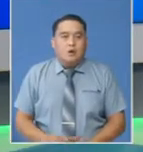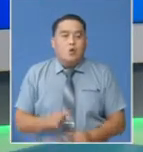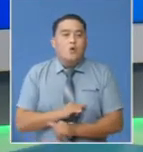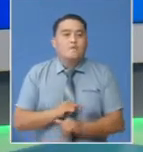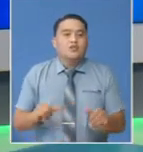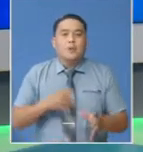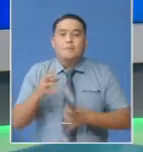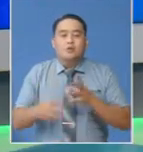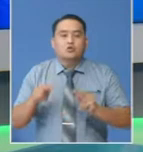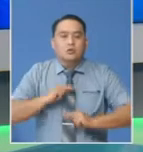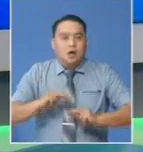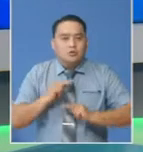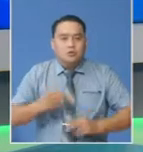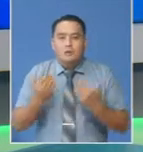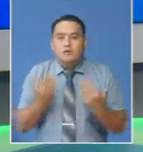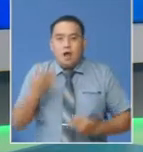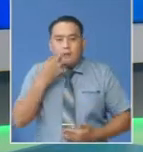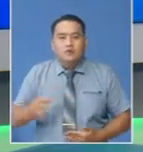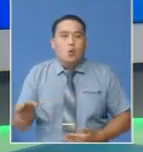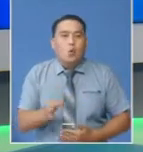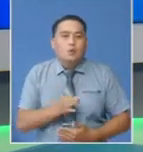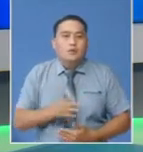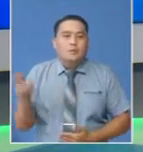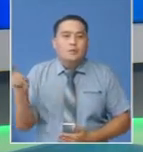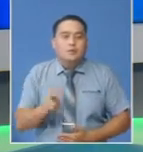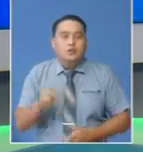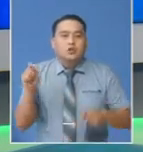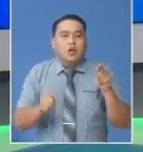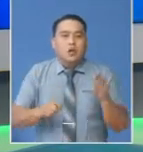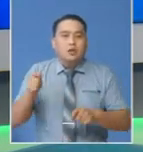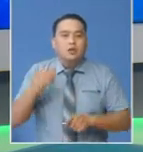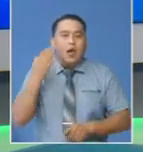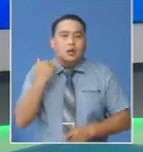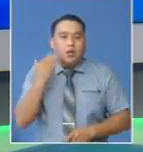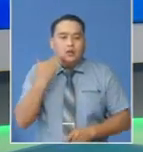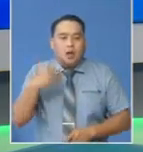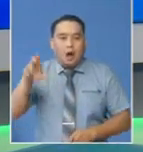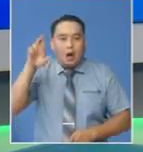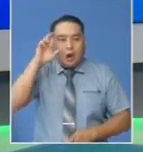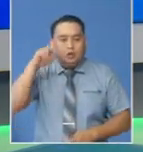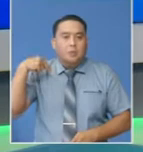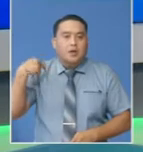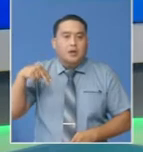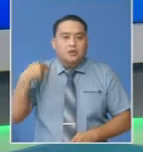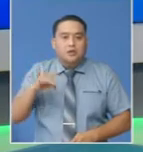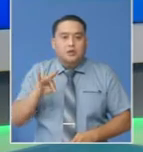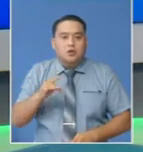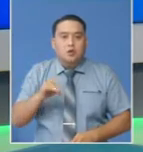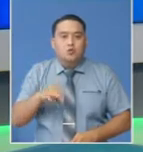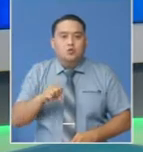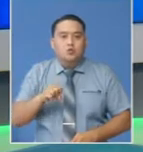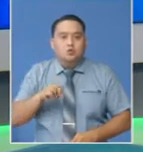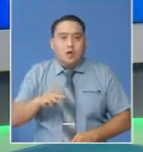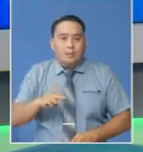Расширяя международное сотрудничество, сегодня Алматинскую область посетила делегация из Татарстана во главе с президентом республики